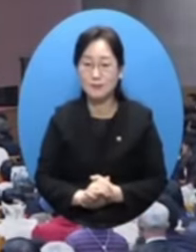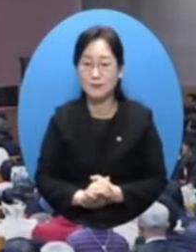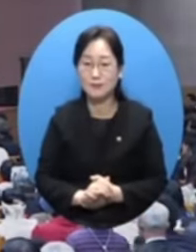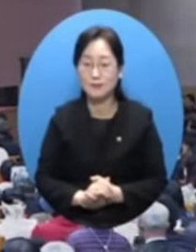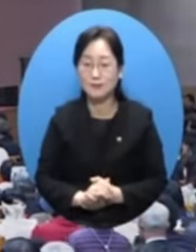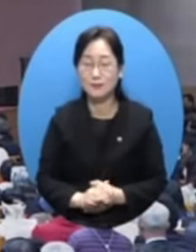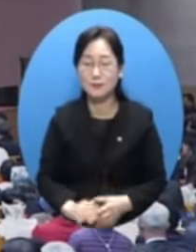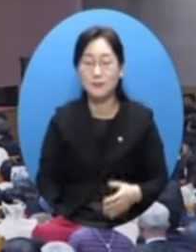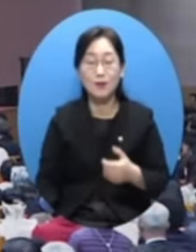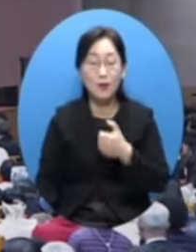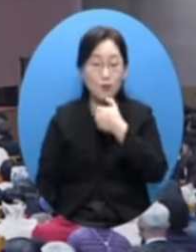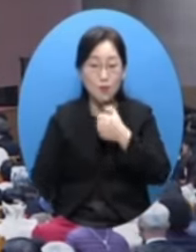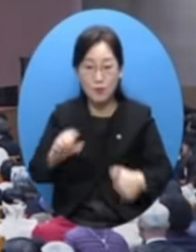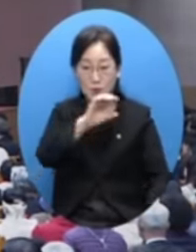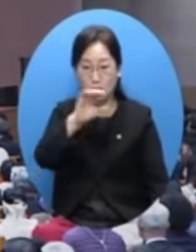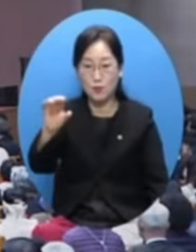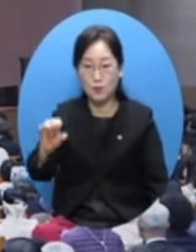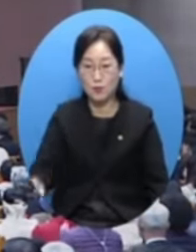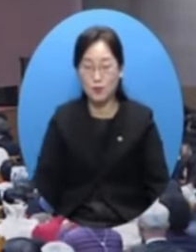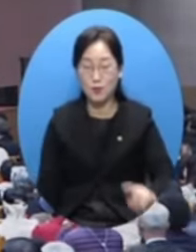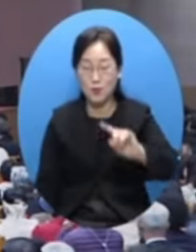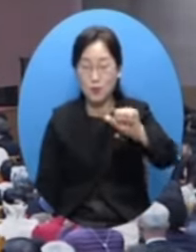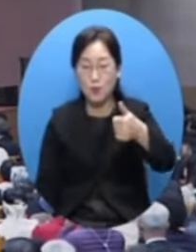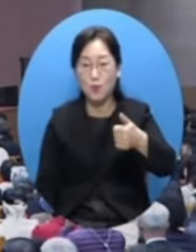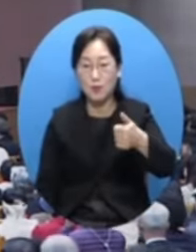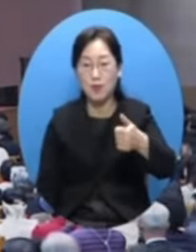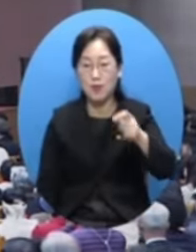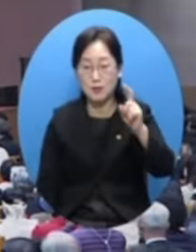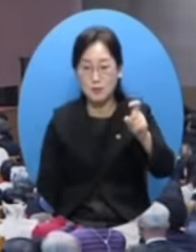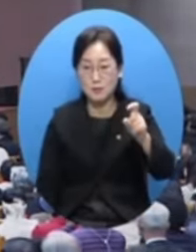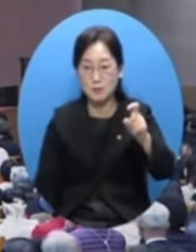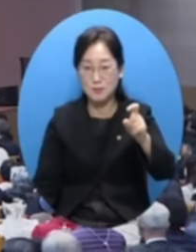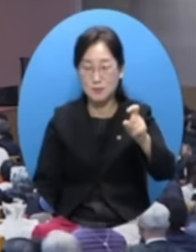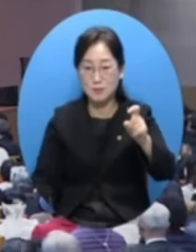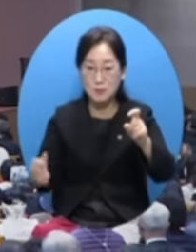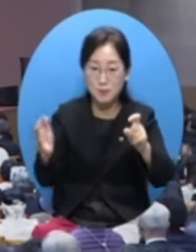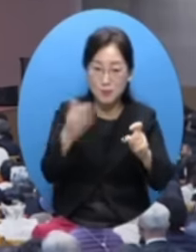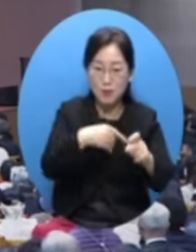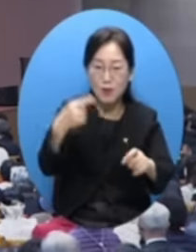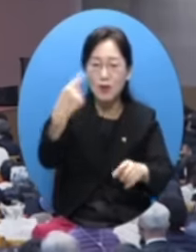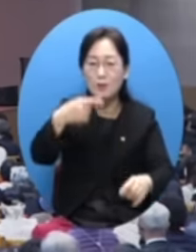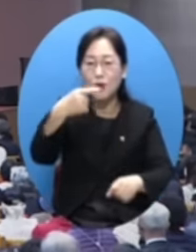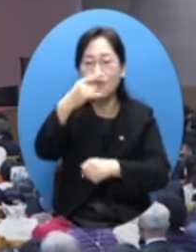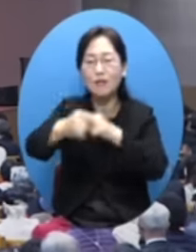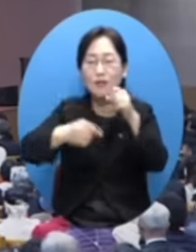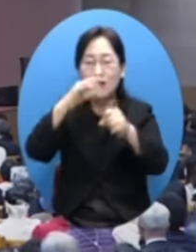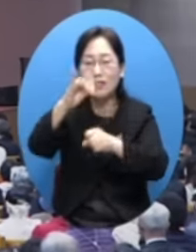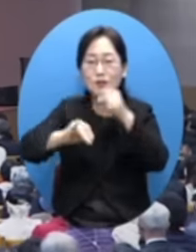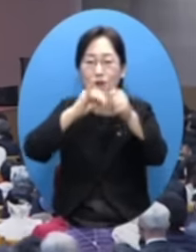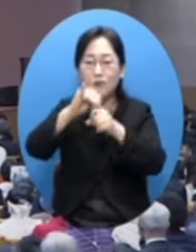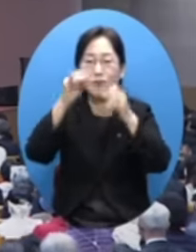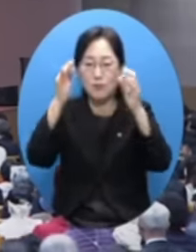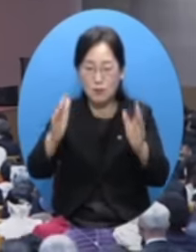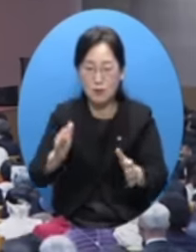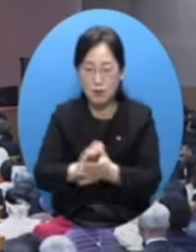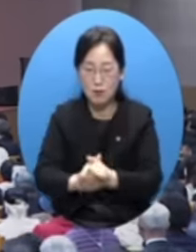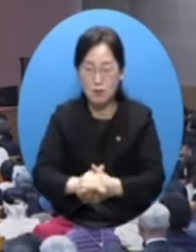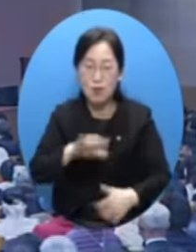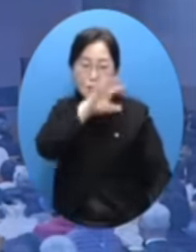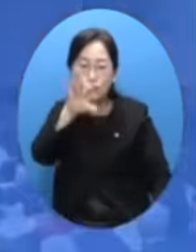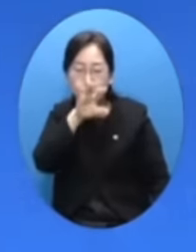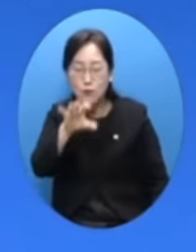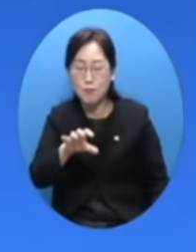네. 로마 가톨릭은 510년 레오 1세 이후로 1000년 동안 온 유럽과 세계를 지배했습니다. 그러다